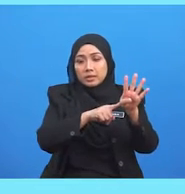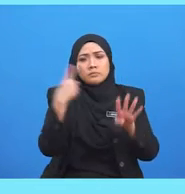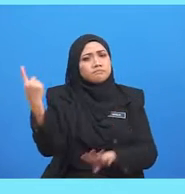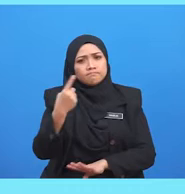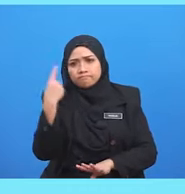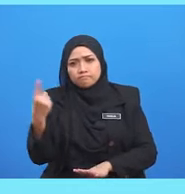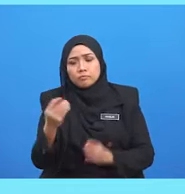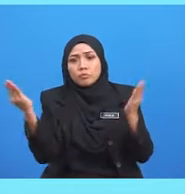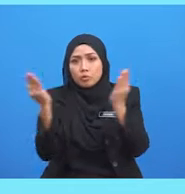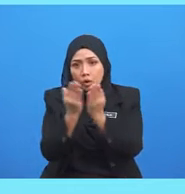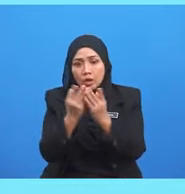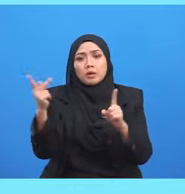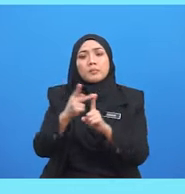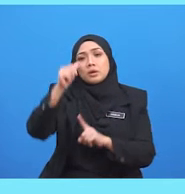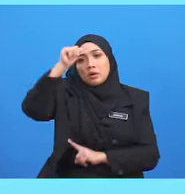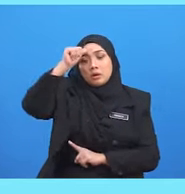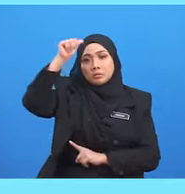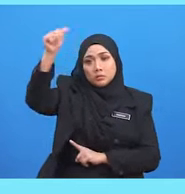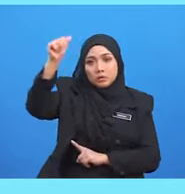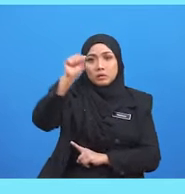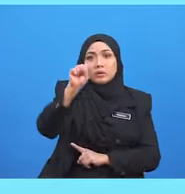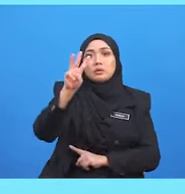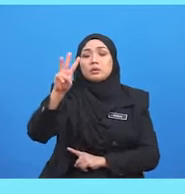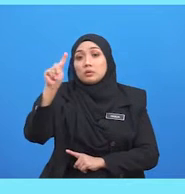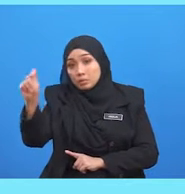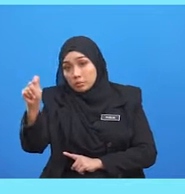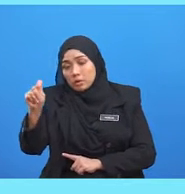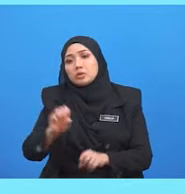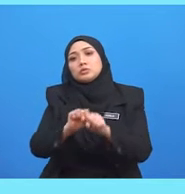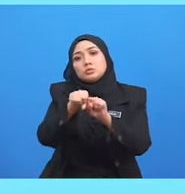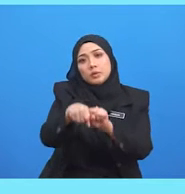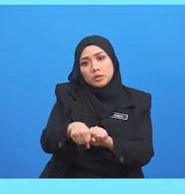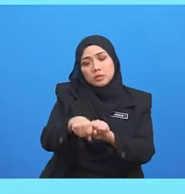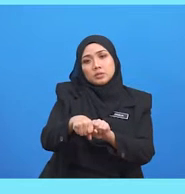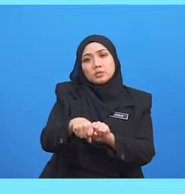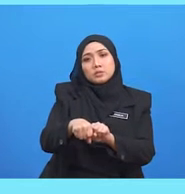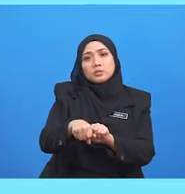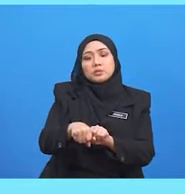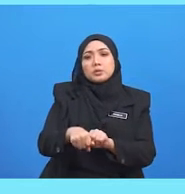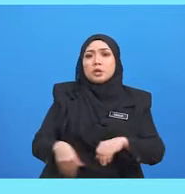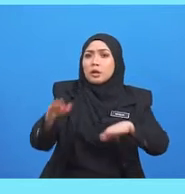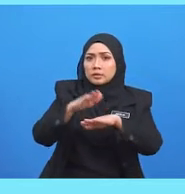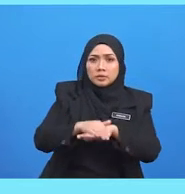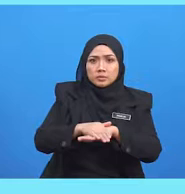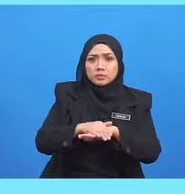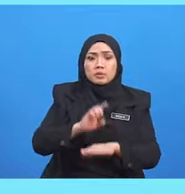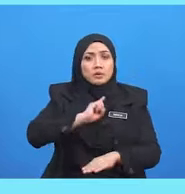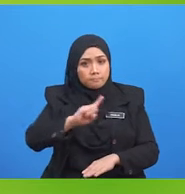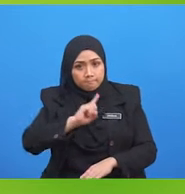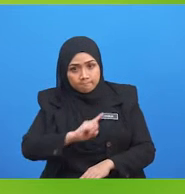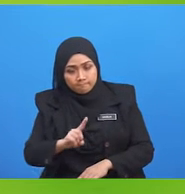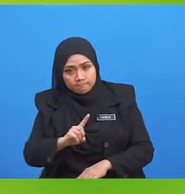4. Sentiasa berdoa kepada Allah Subhanahu wa taala agar istiqomah di atas agama